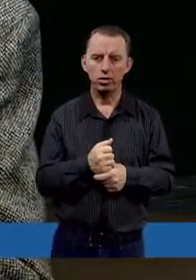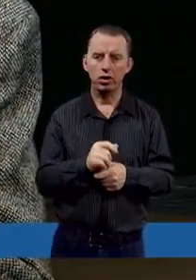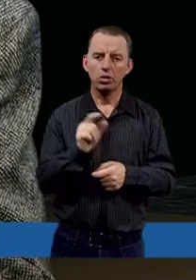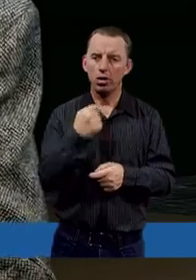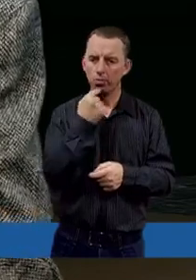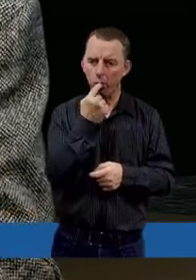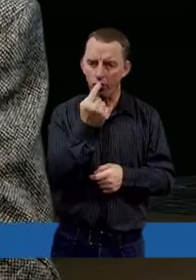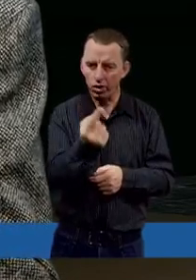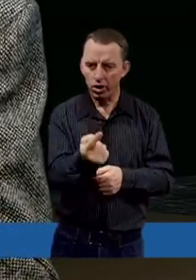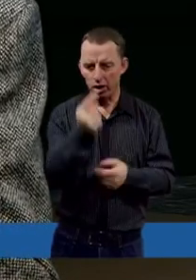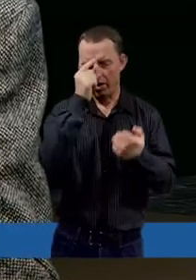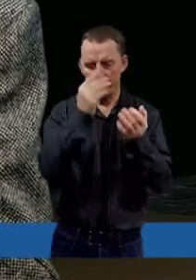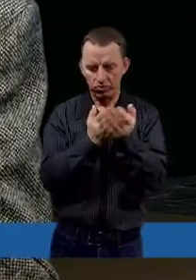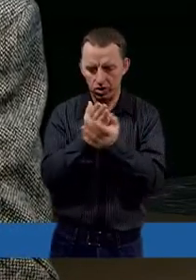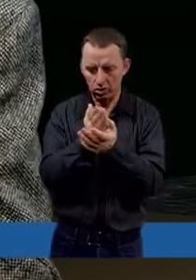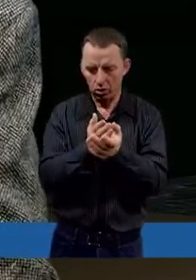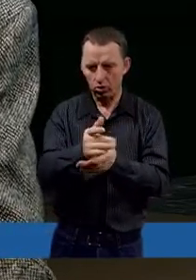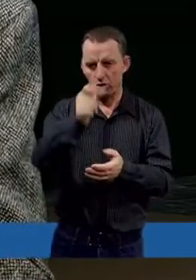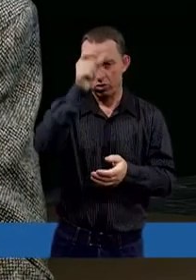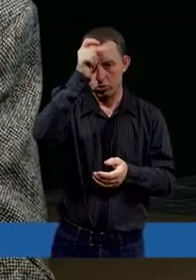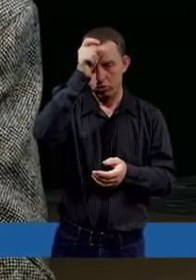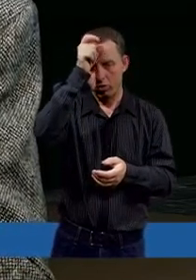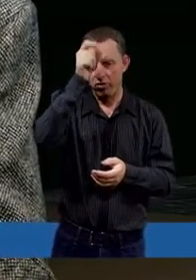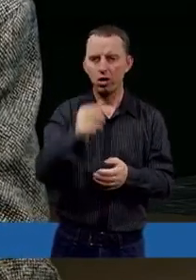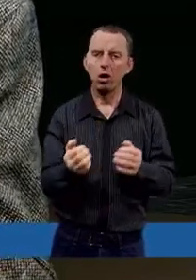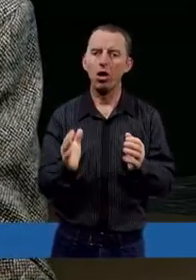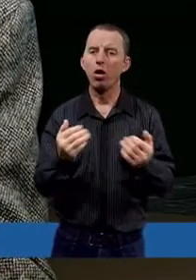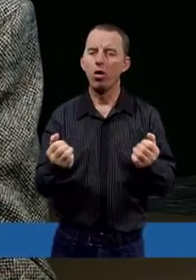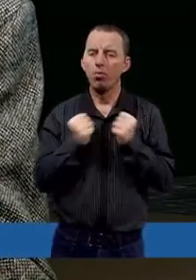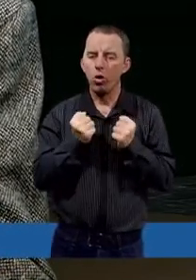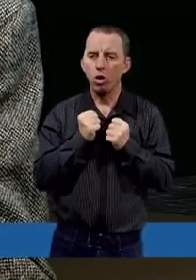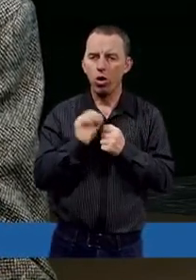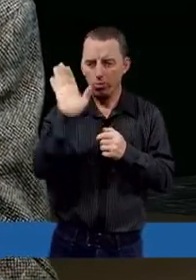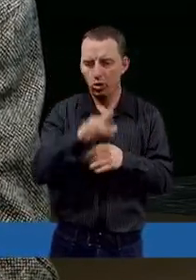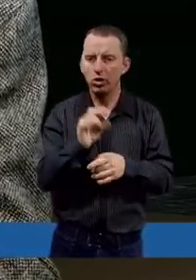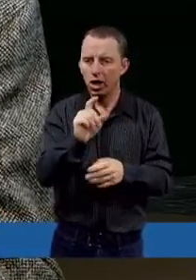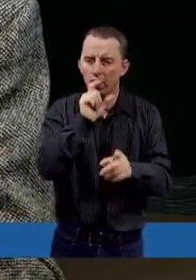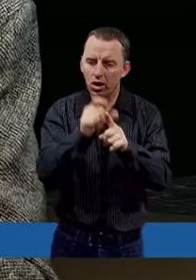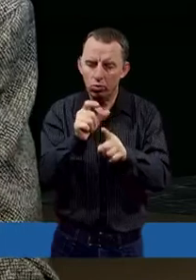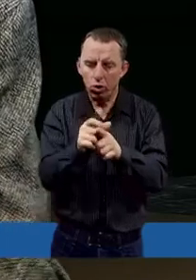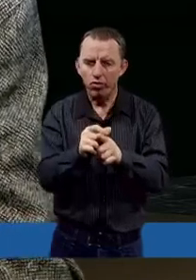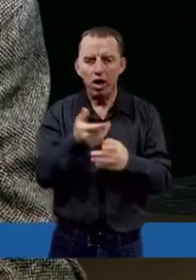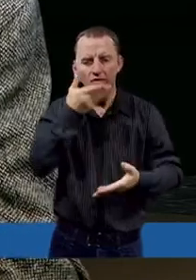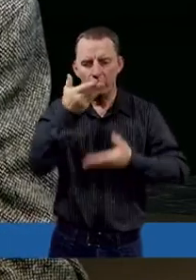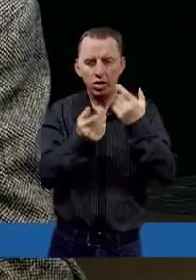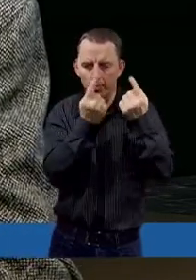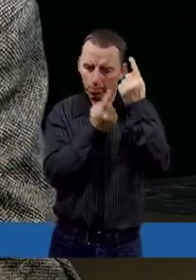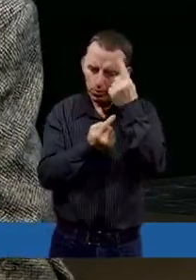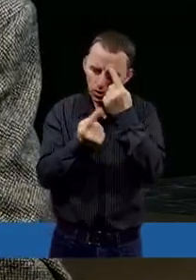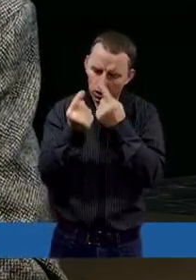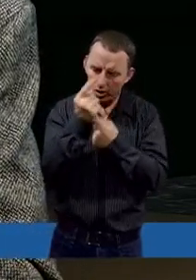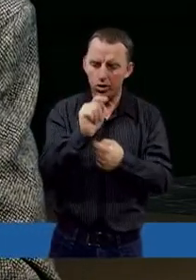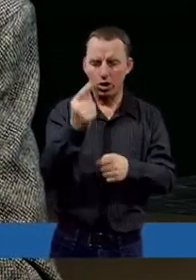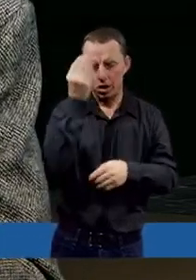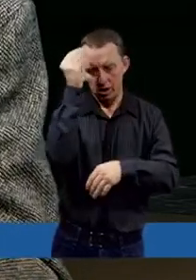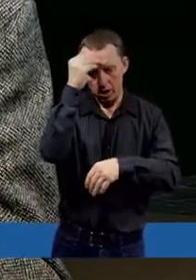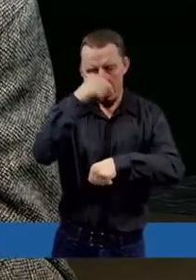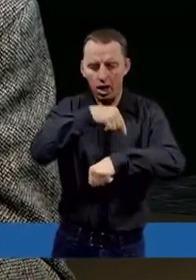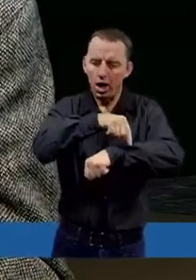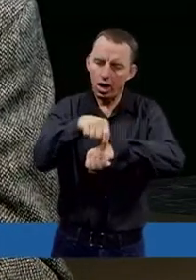by powiedział, wierzący człowiek, bogobojny, takie słowa wypowiada, Ale myślę, że to też jest jakaś taka lekcja,